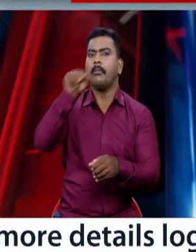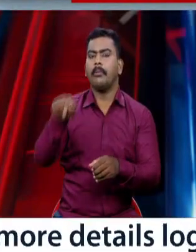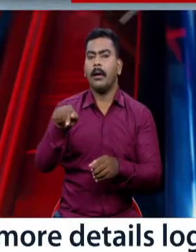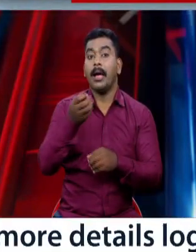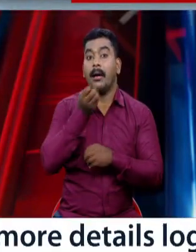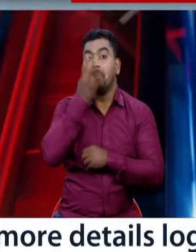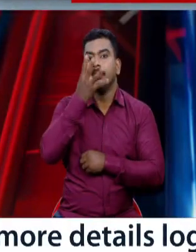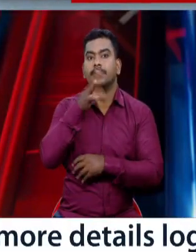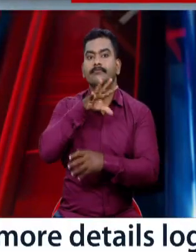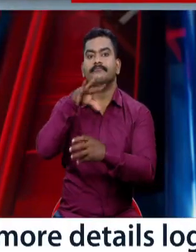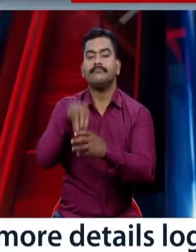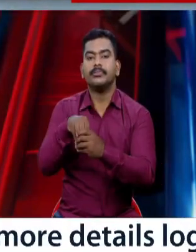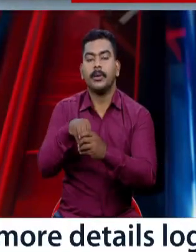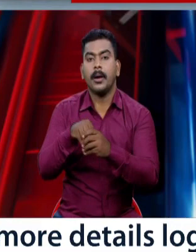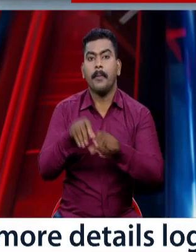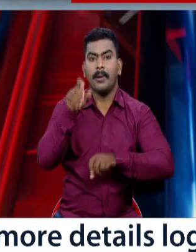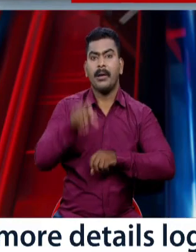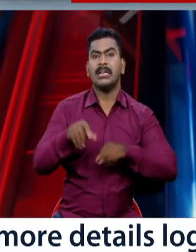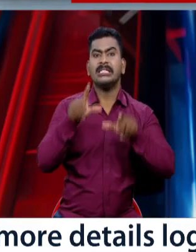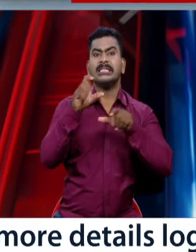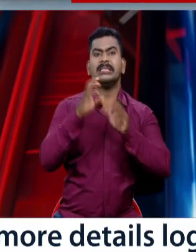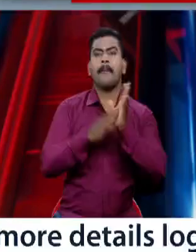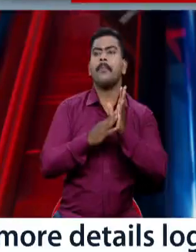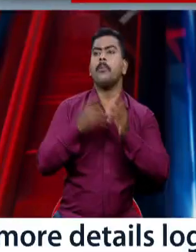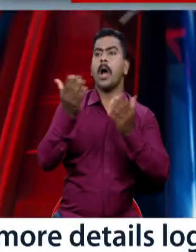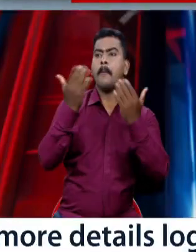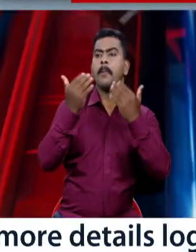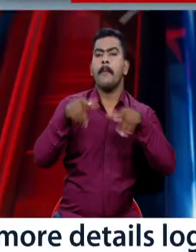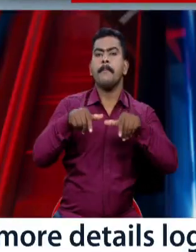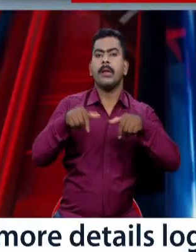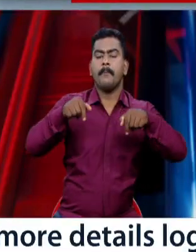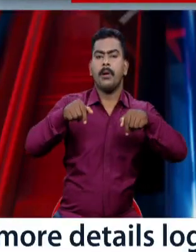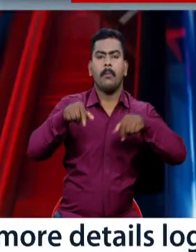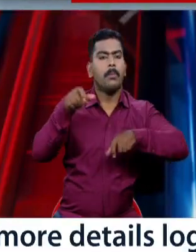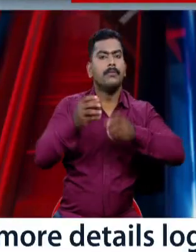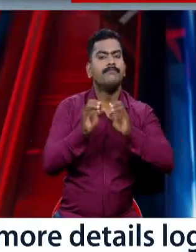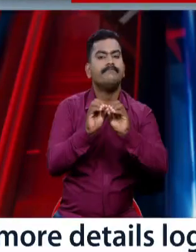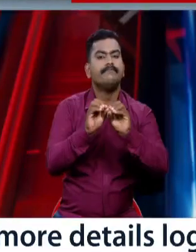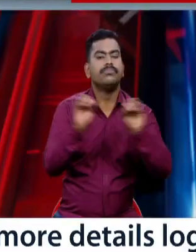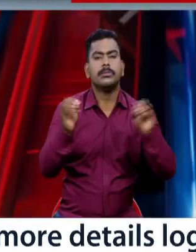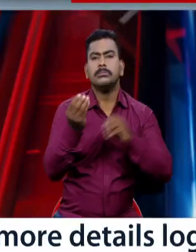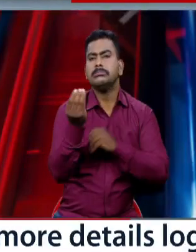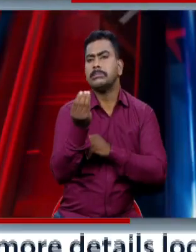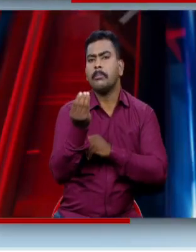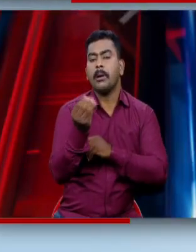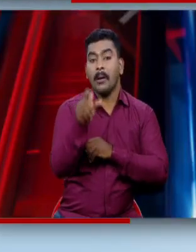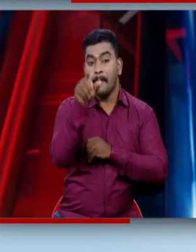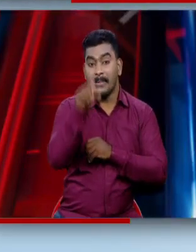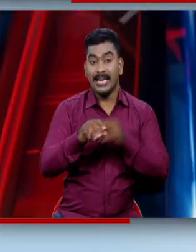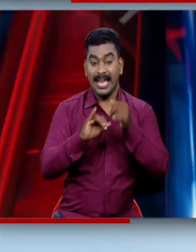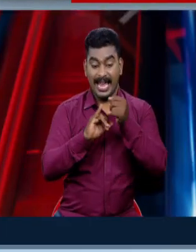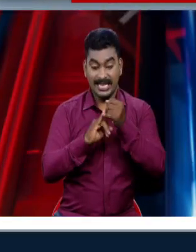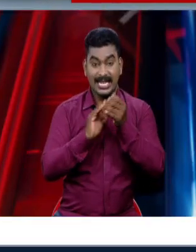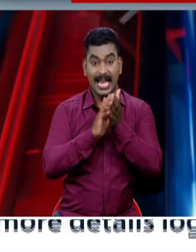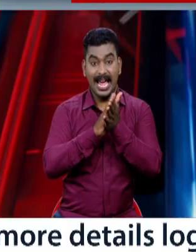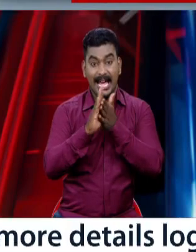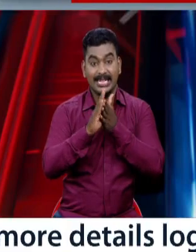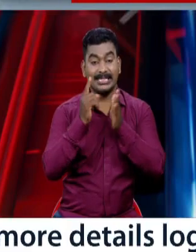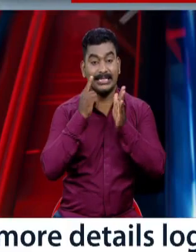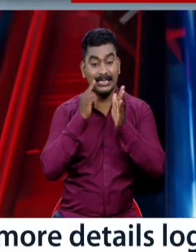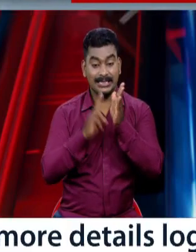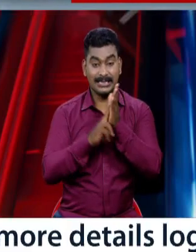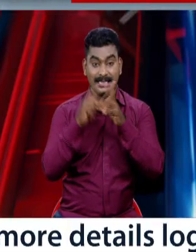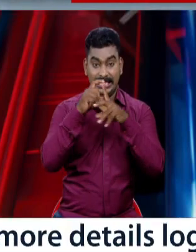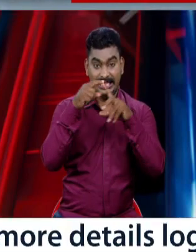യോഗത്തിലേക്ക് 16 പേരാണ് എത്തിയത്. ആ യോഗശേഷം തന്നെ പിന്നാലെ ഏക്നാഥ് ഷിൻഡെയെ നിയമസഭാ കക്ഷി നേതൃസ്ഥാനത്ത് നിന്ന് മാറ്റി പകരം അജയ്